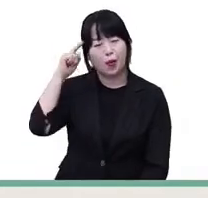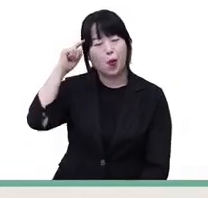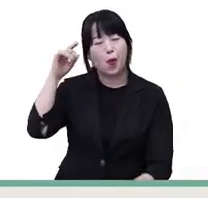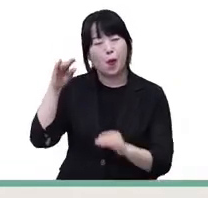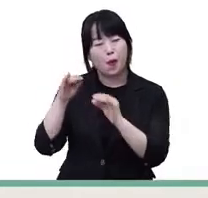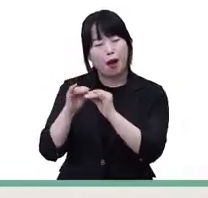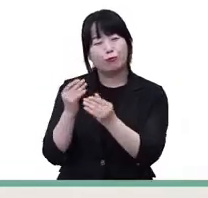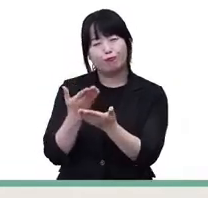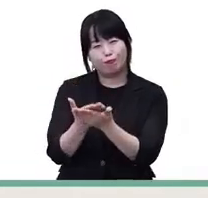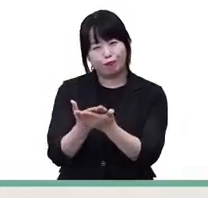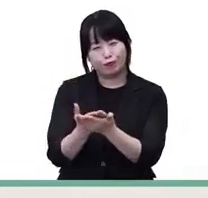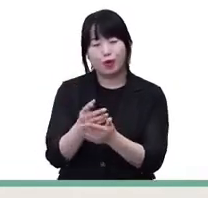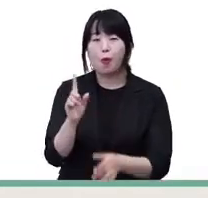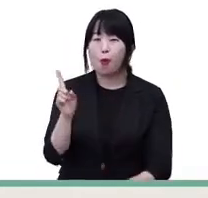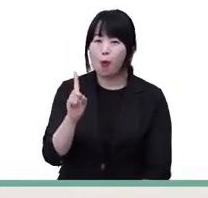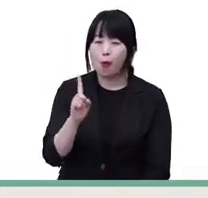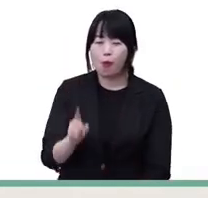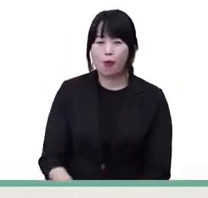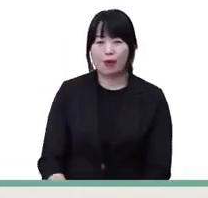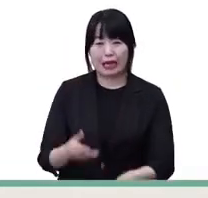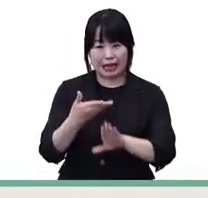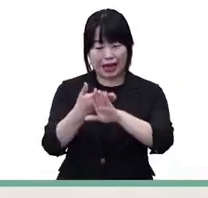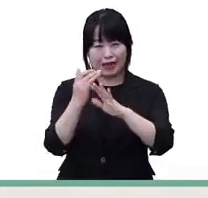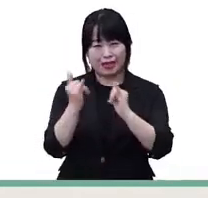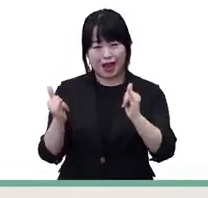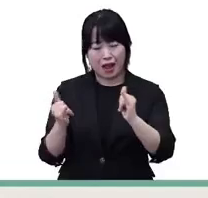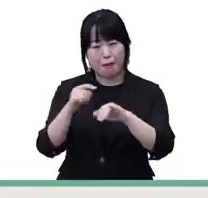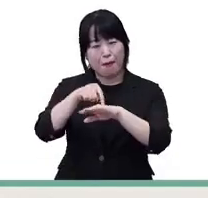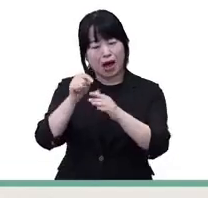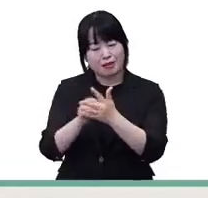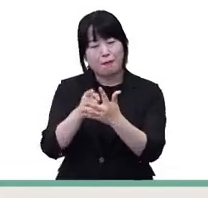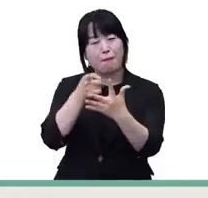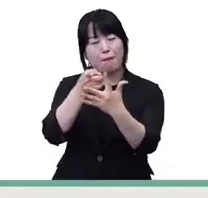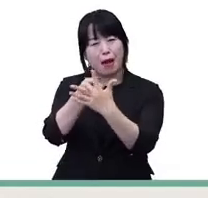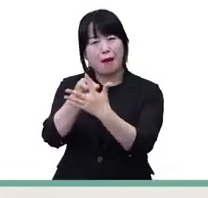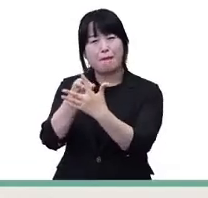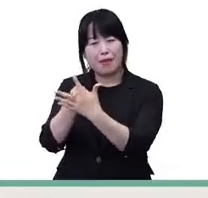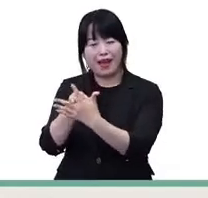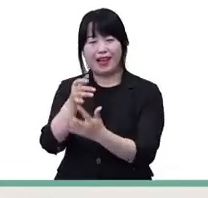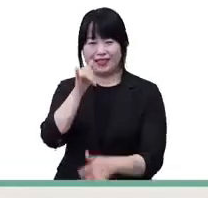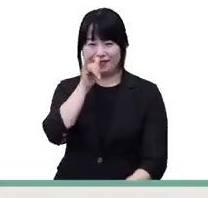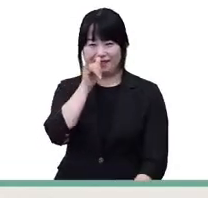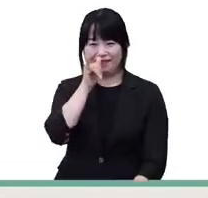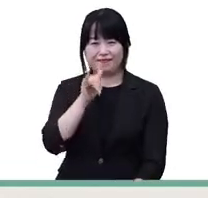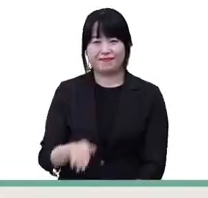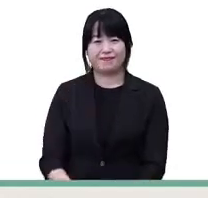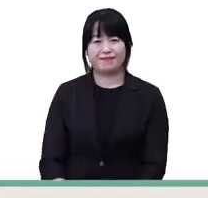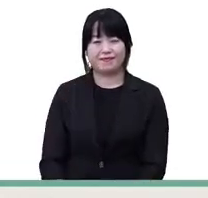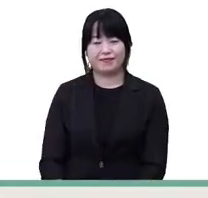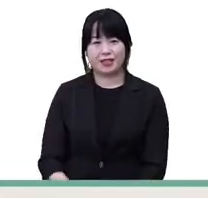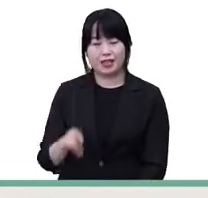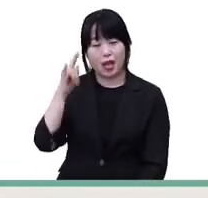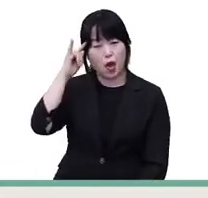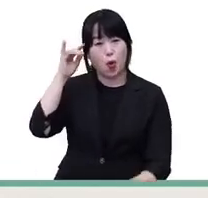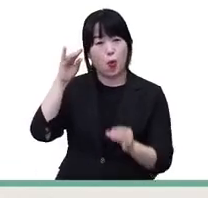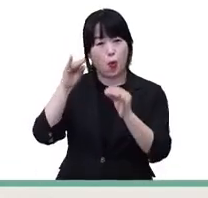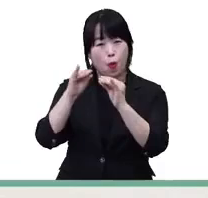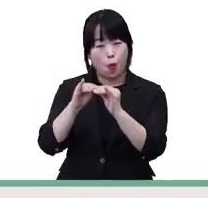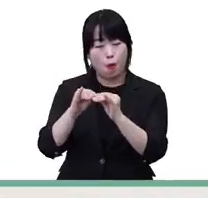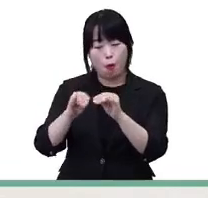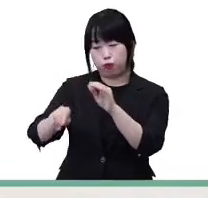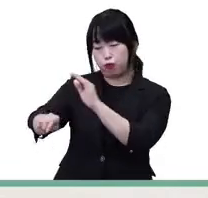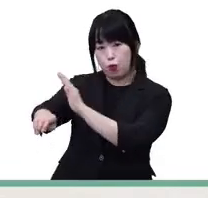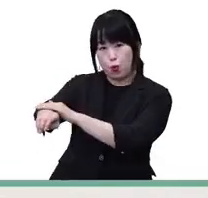주세요 라고 했을 때 상대방의 마음이 어떡한지 읽어보세요 라는 이야기를 하죠. 근데 이 공감에서